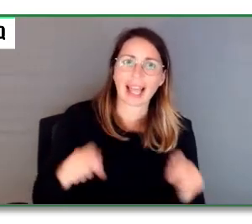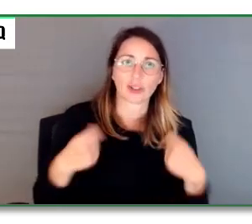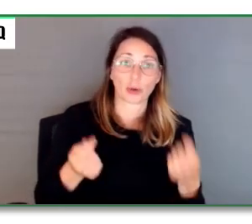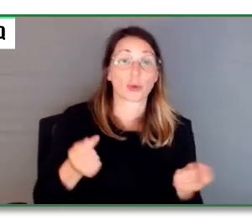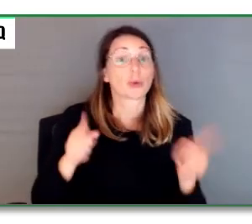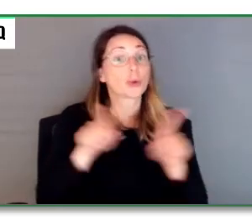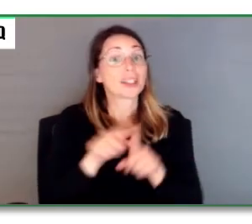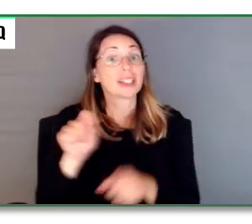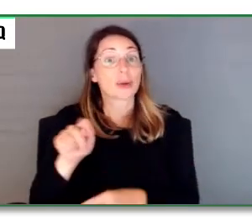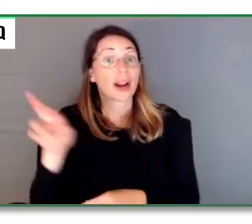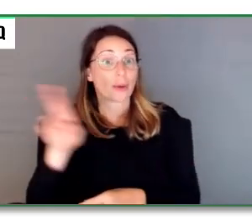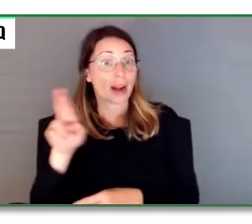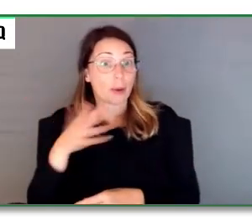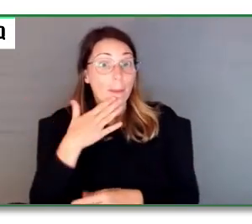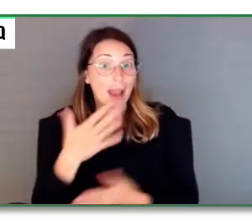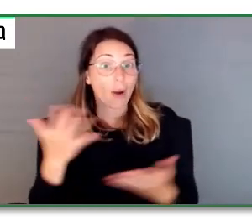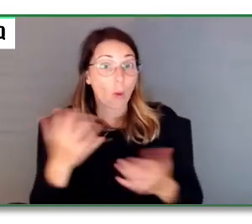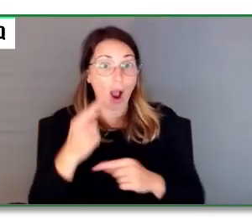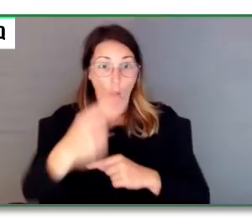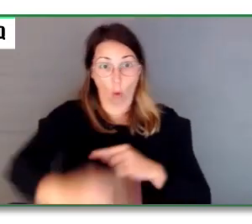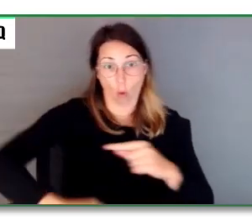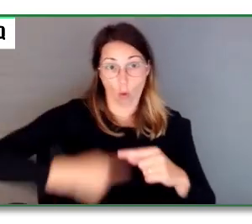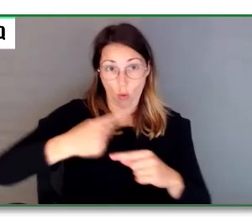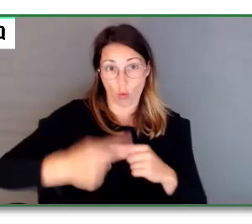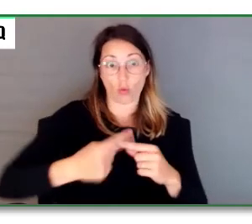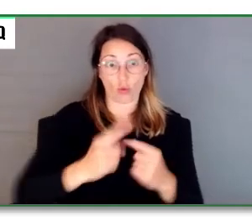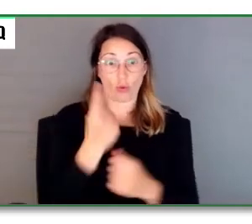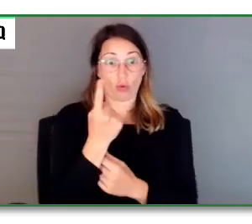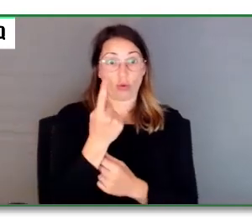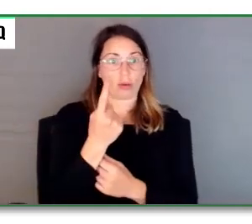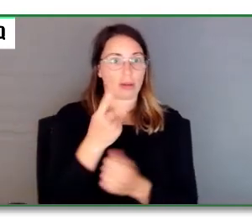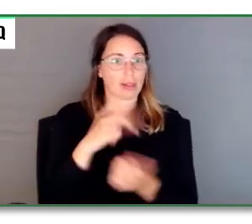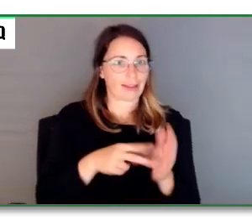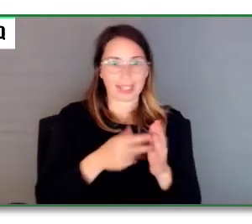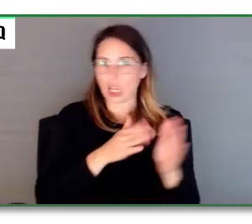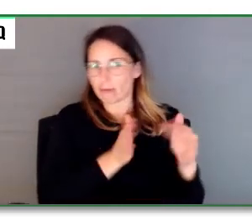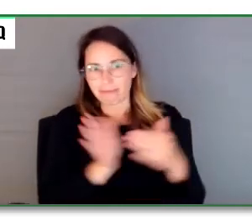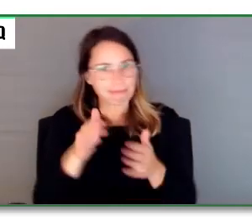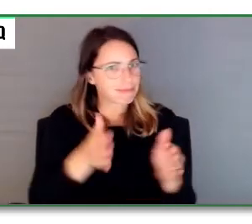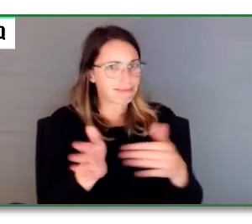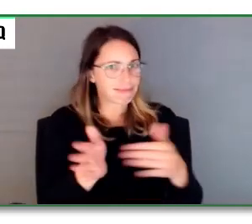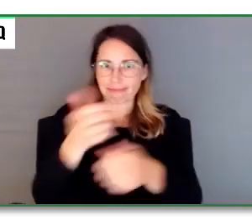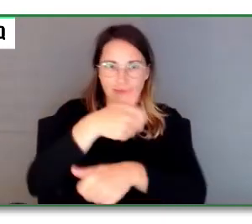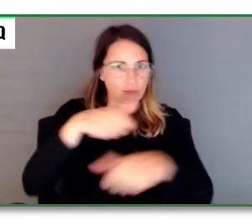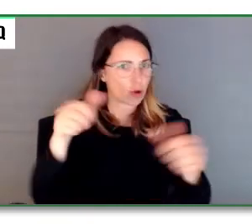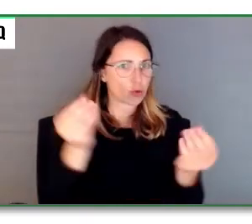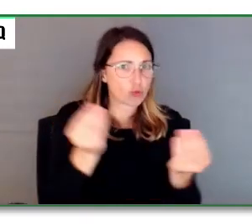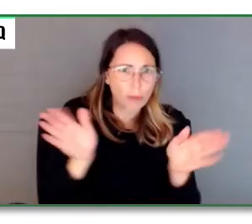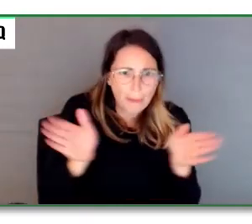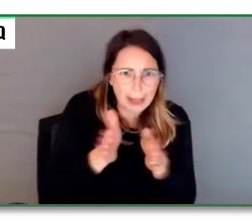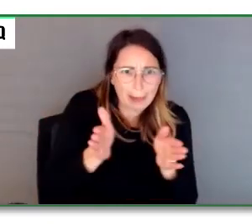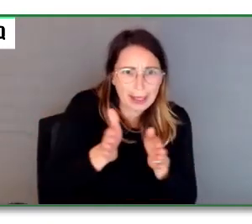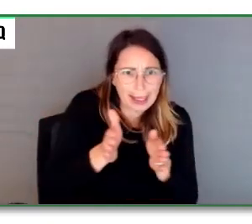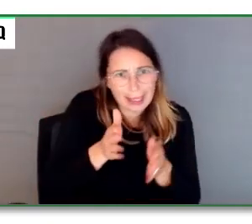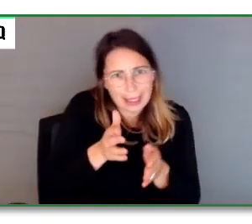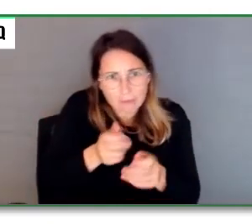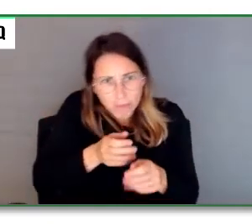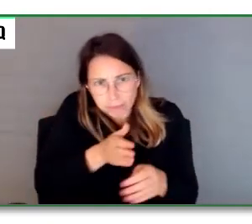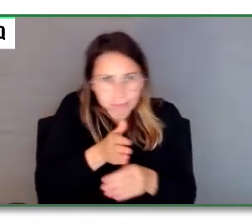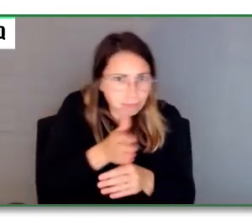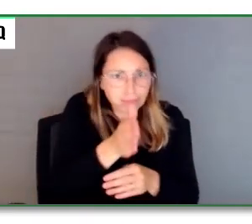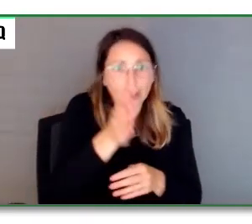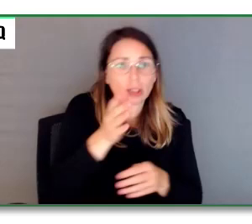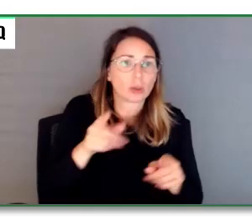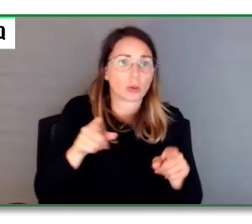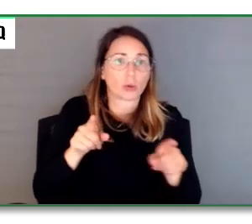unique et disons que c'est accessible sur pratiquement tous les types de terrains. Sentiers étroits, il se faufile facilement